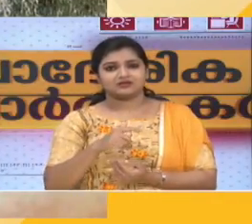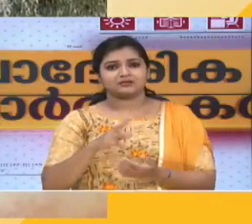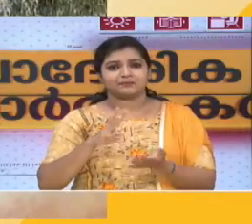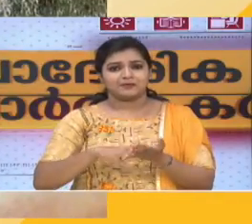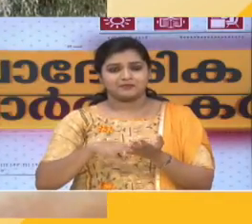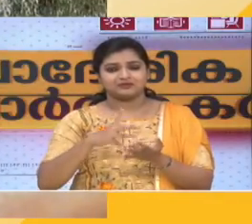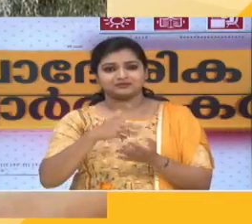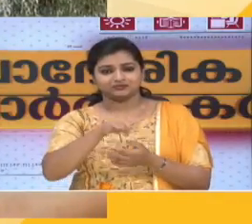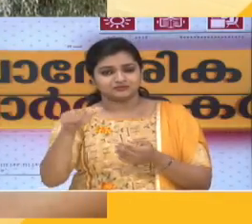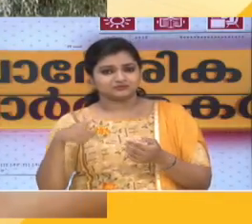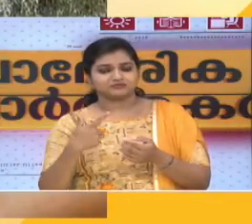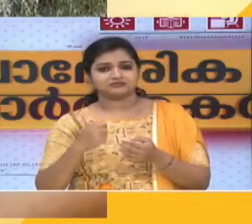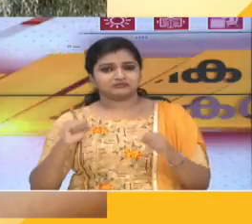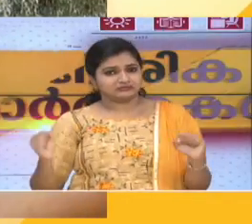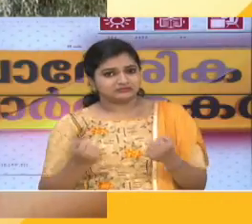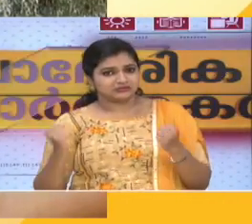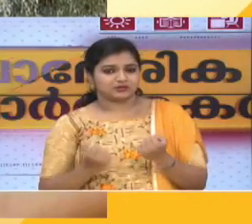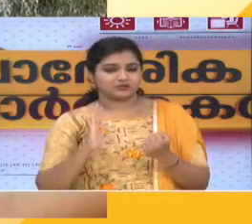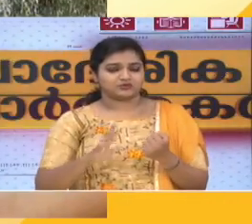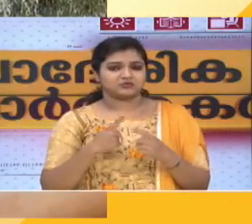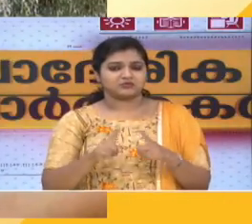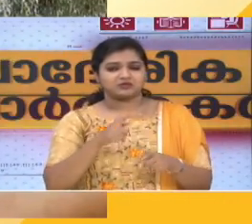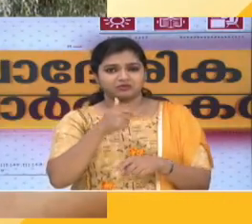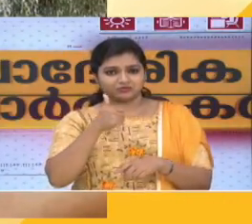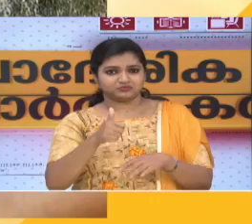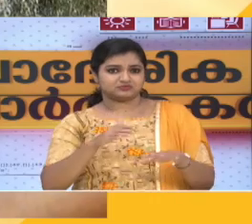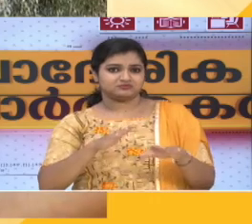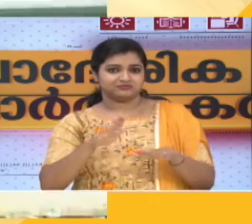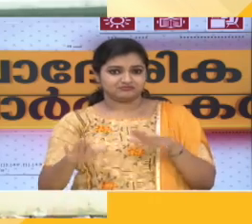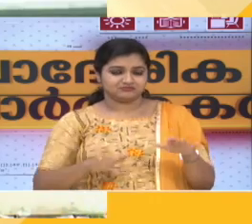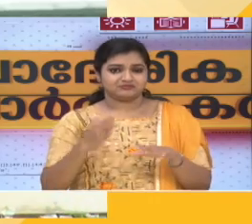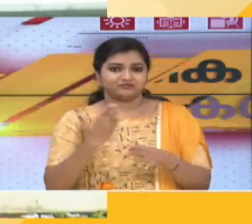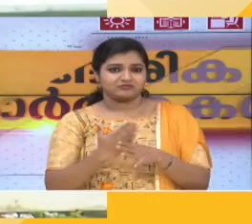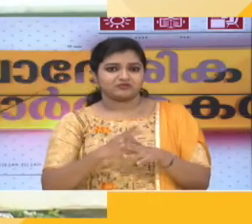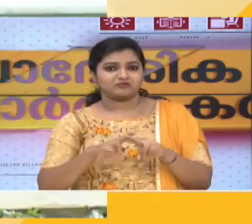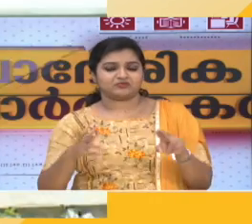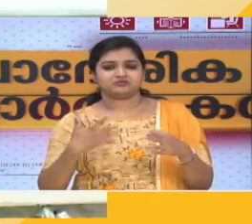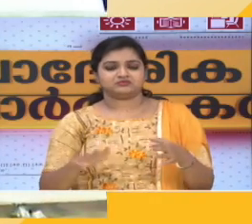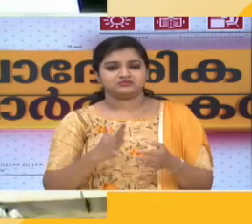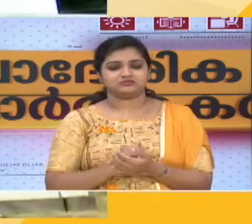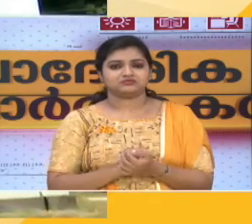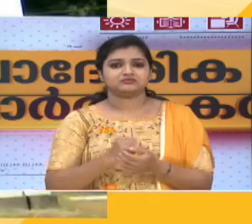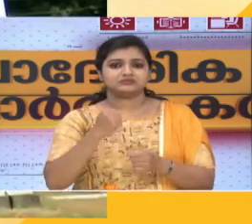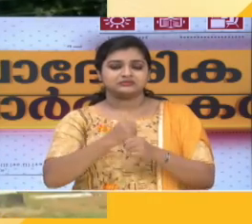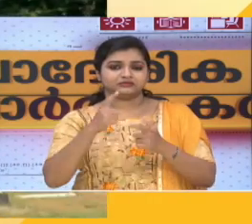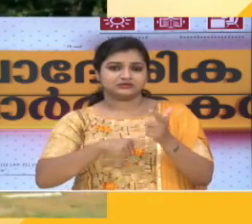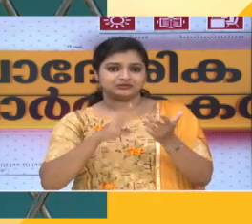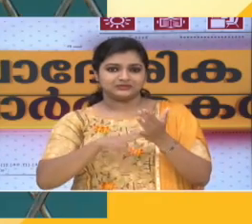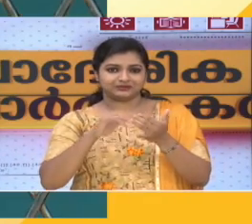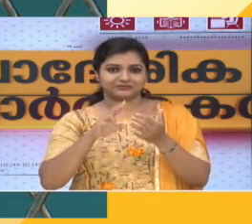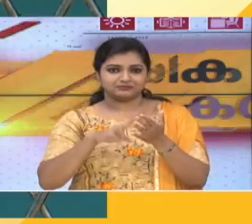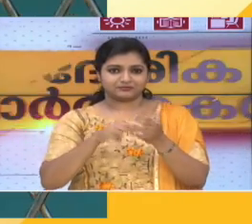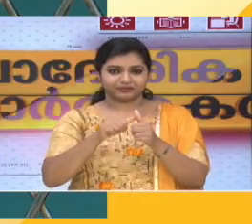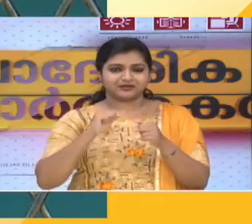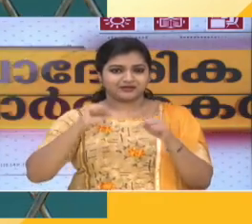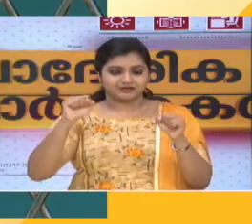അവരാരെയും കുറ്റപ്പെടുത്തുന്നില്ല, അവരെ പരിശ്രമിക്കുന്നുണ്ട്, പക്ഷെ അത് പൂർണ്ണ രീതിയിൽ വിജയിച്ചിട്ടില്ല. ജിംനേഷ്യം ബ്ലോക്ക് സ്കൂളിൽ തയ്യാറാണ്. ഉപകരണങ്ങളുടെ